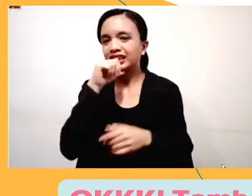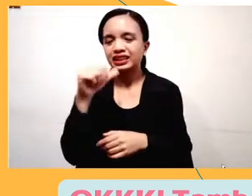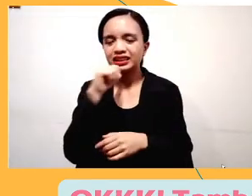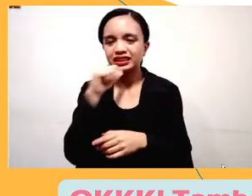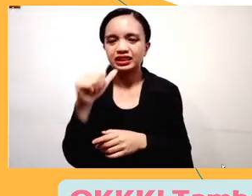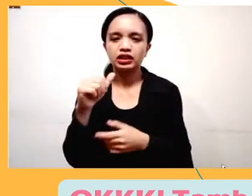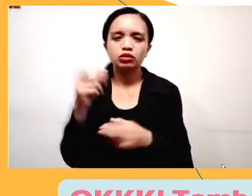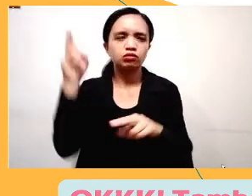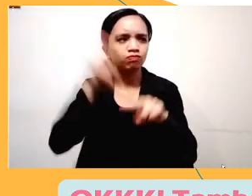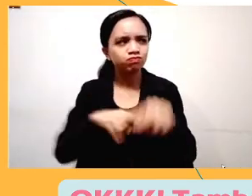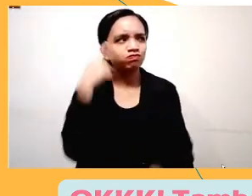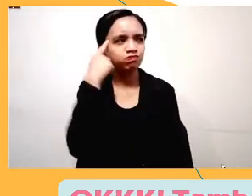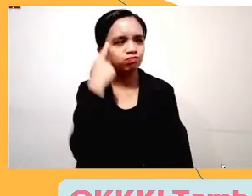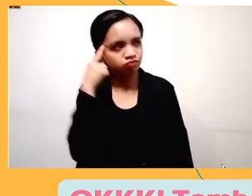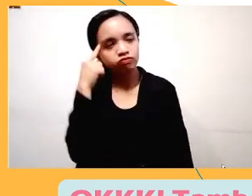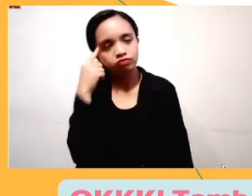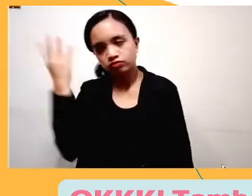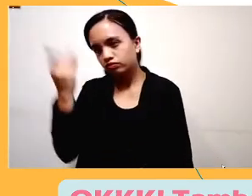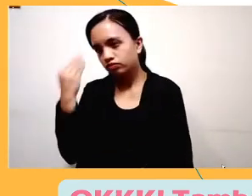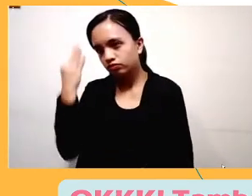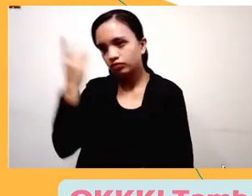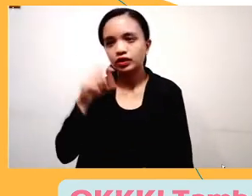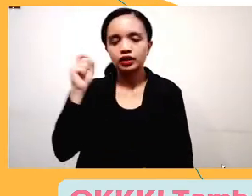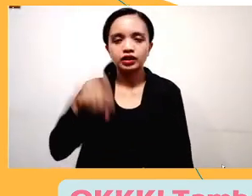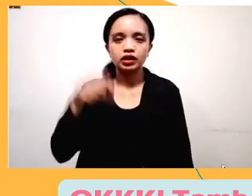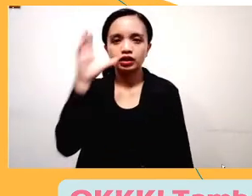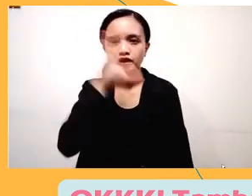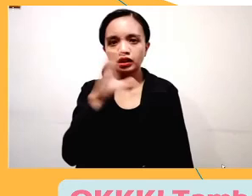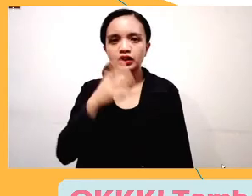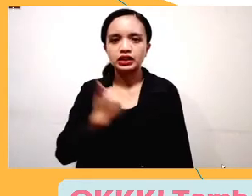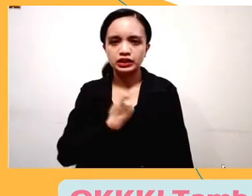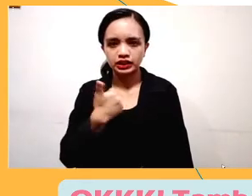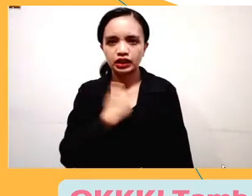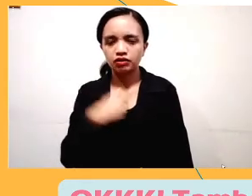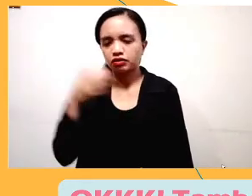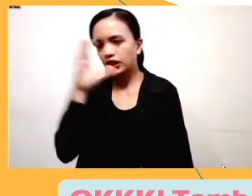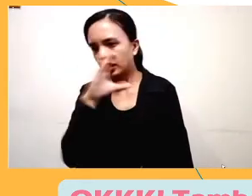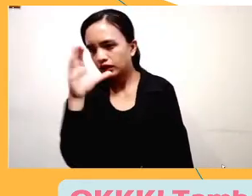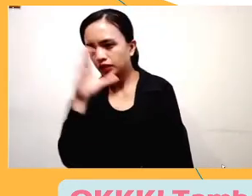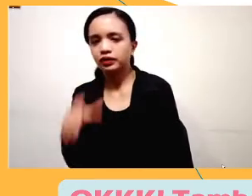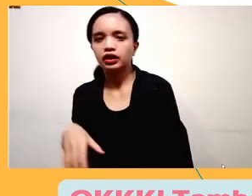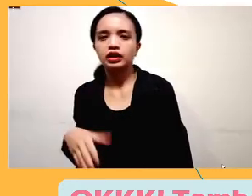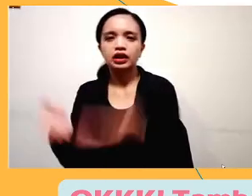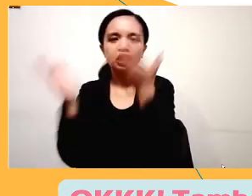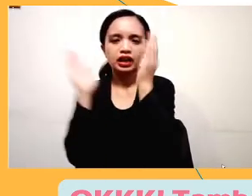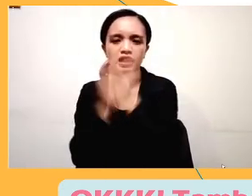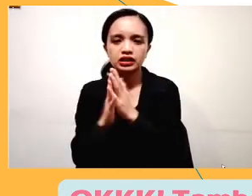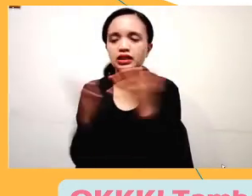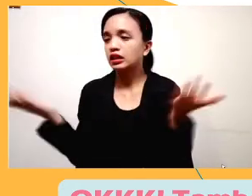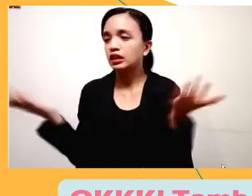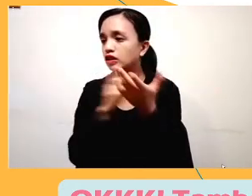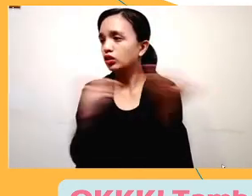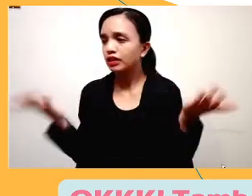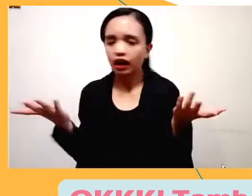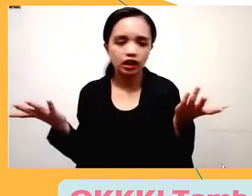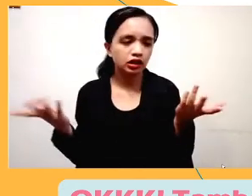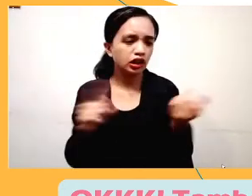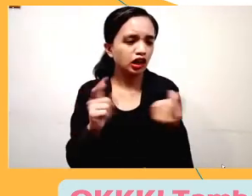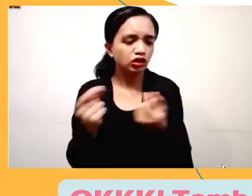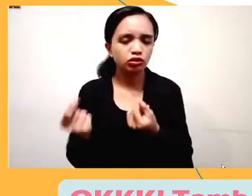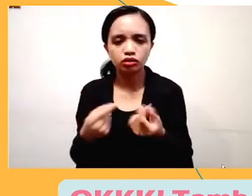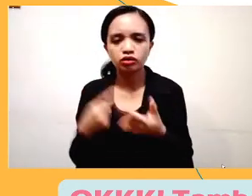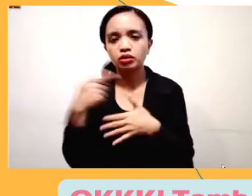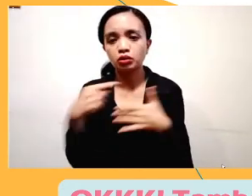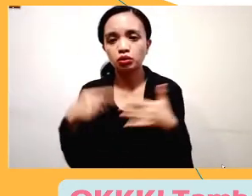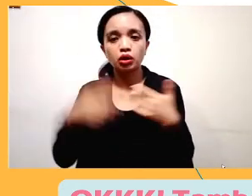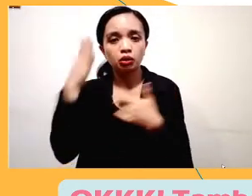at kaka-figure out ng utak at kaka-ask ng Lord, saan ba ako at lahat at ano ganun-ganun. Kasi sasabihin